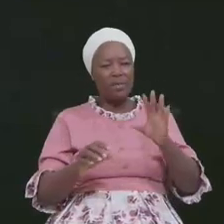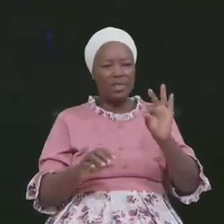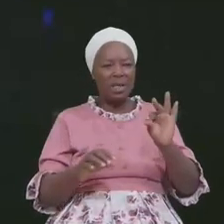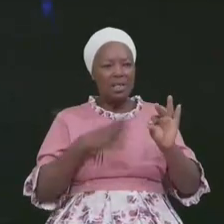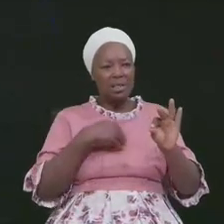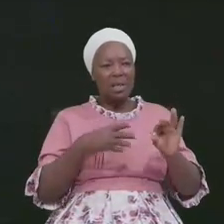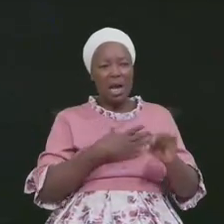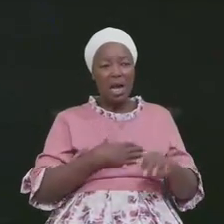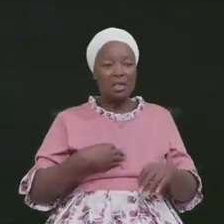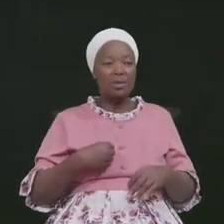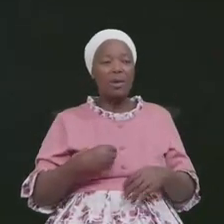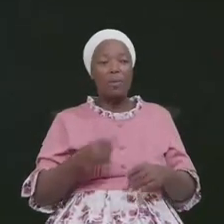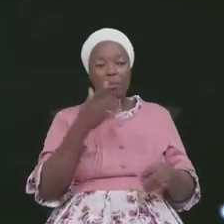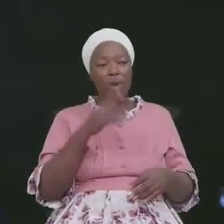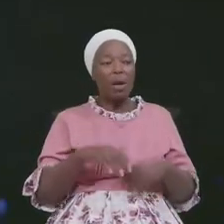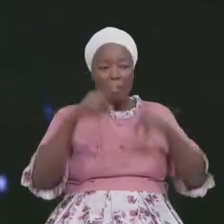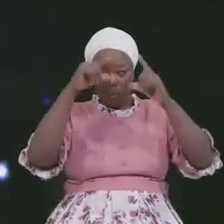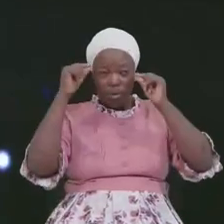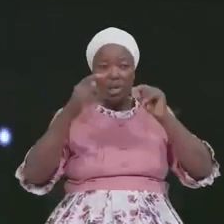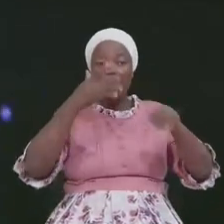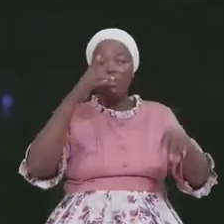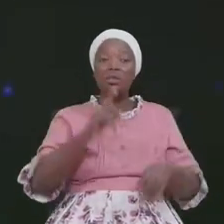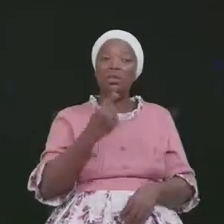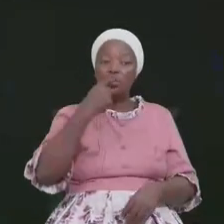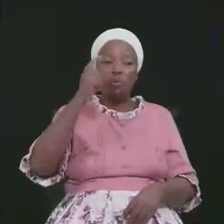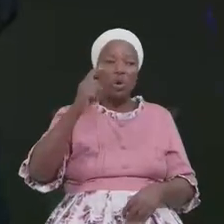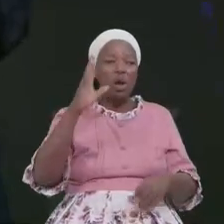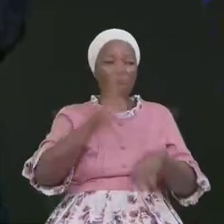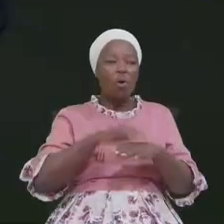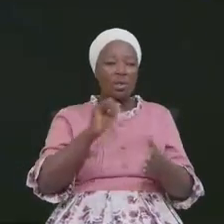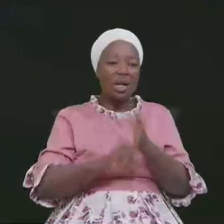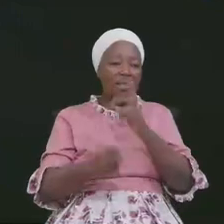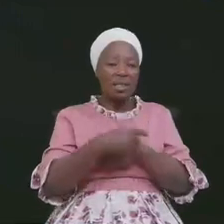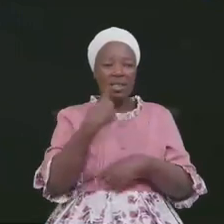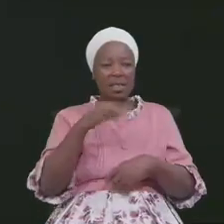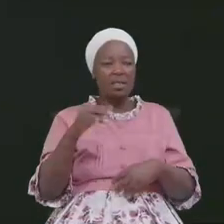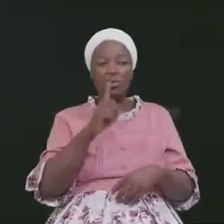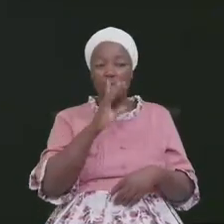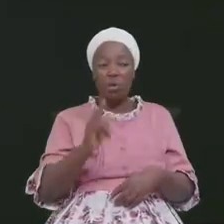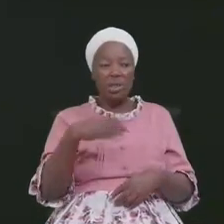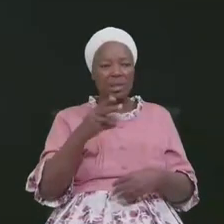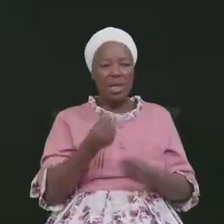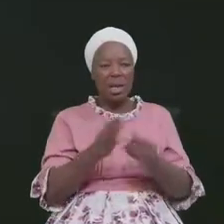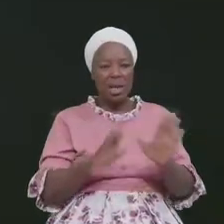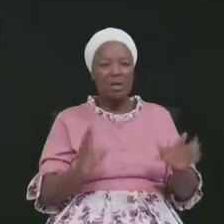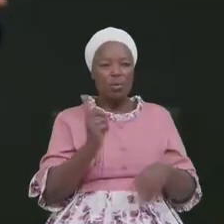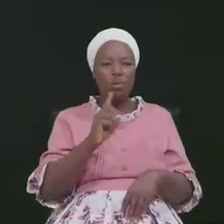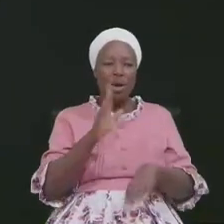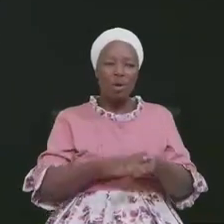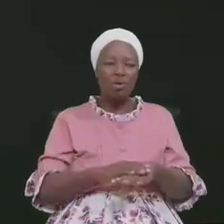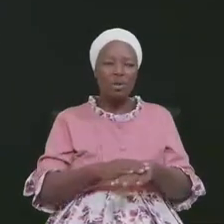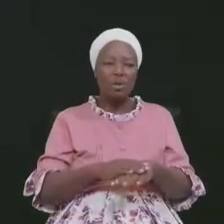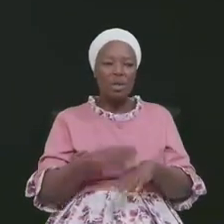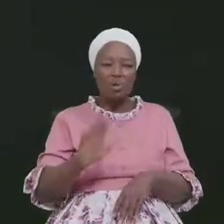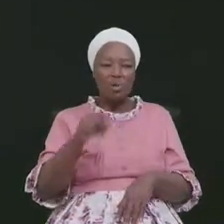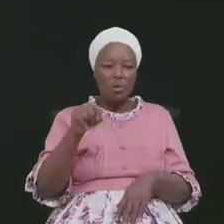Et ce jour-là, Moïse jura en disant, le pays que ton pied a foulé sera ton